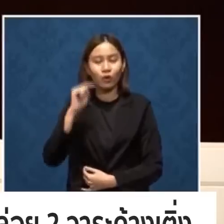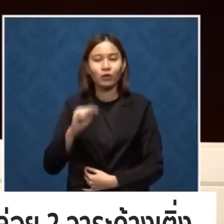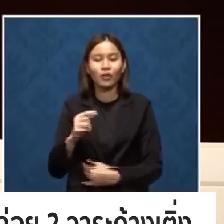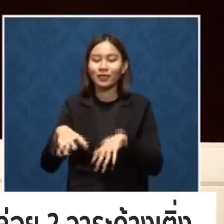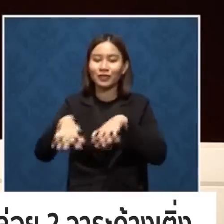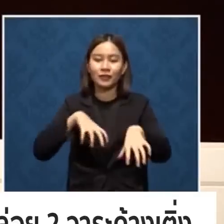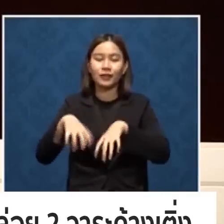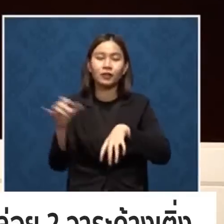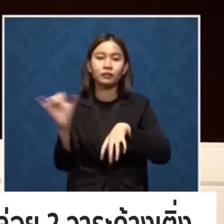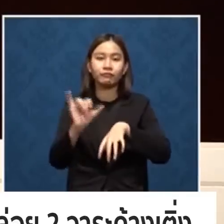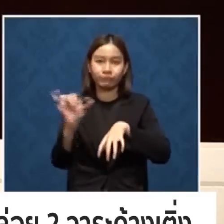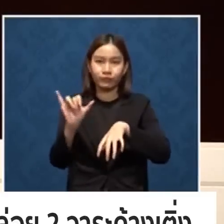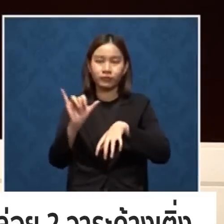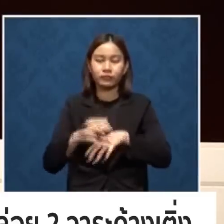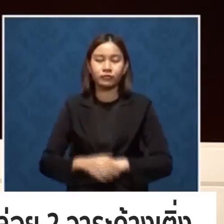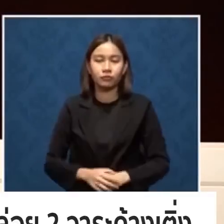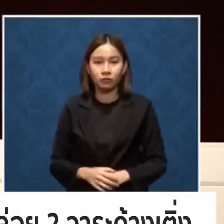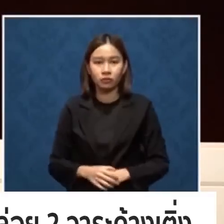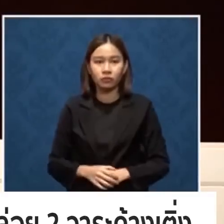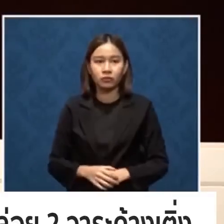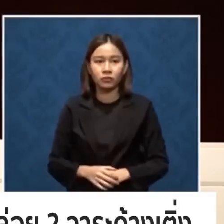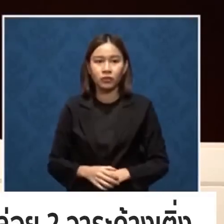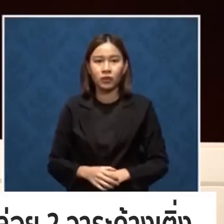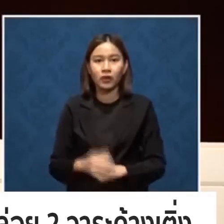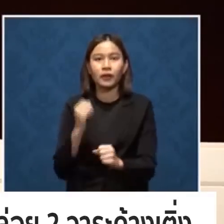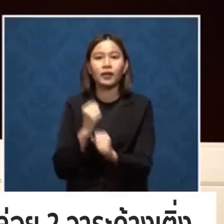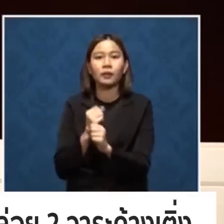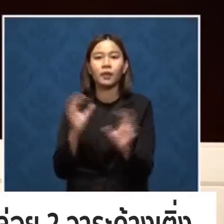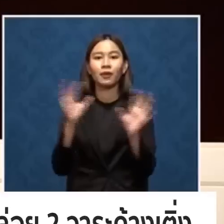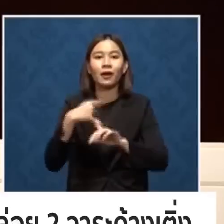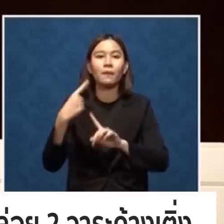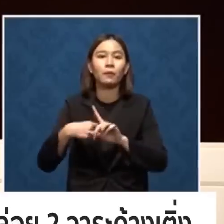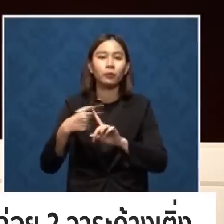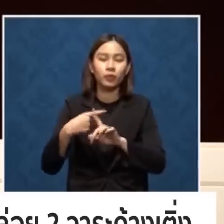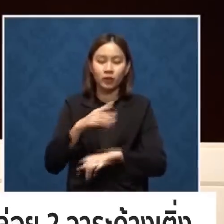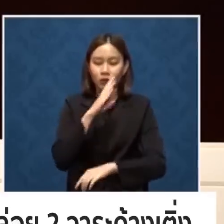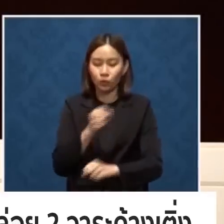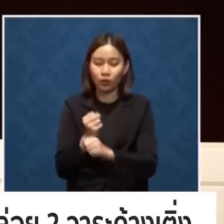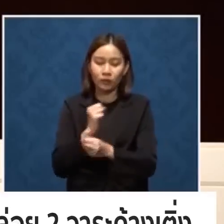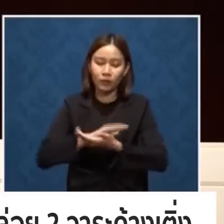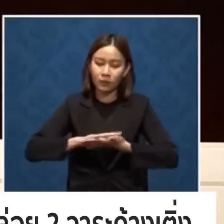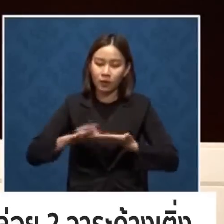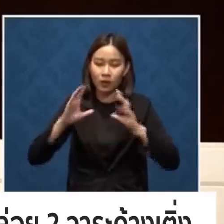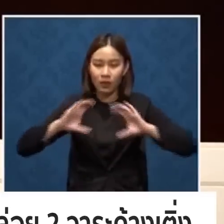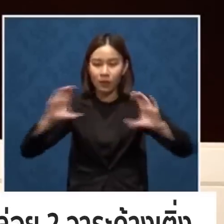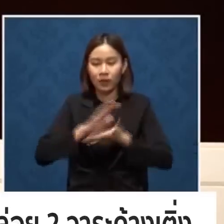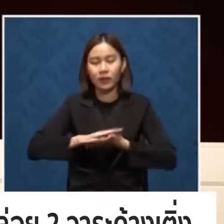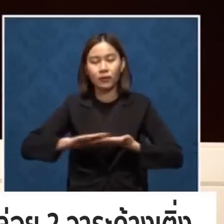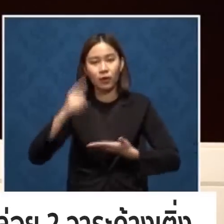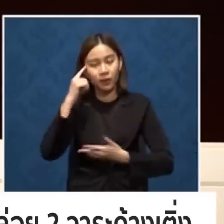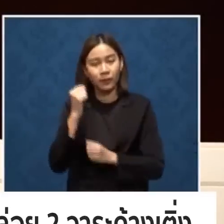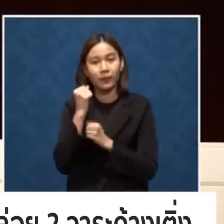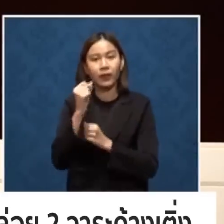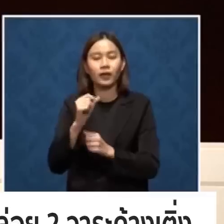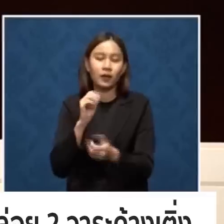การประชุมสภาข้อบังคับการประชุมสวข้อบังคับการประชุมรัฐสภาอาจารย์วันนอนก็ทิ้งแล้วนะฮะขอเป็นข้ารองน